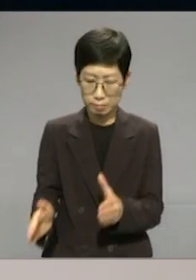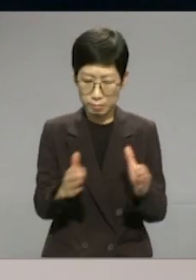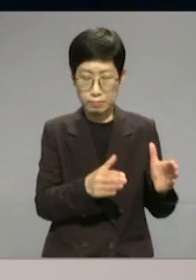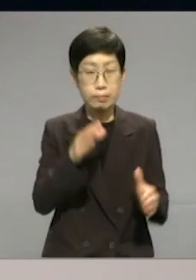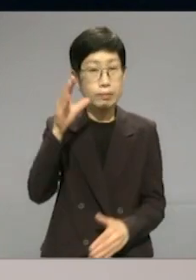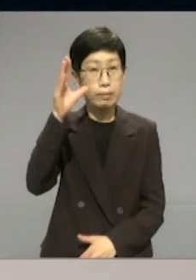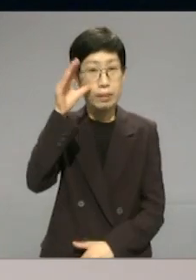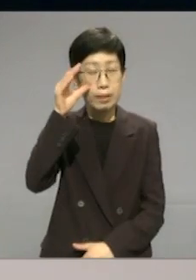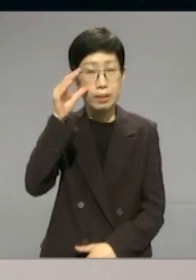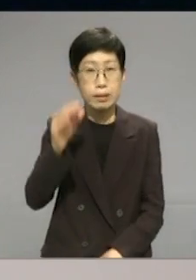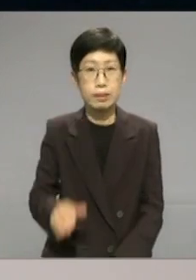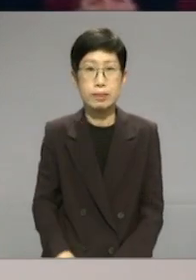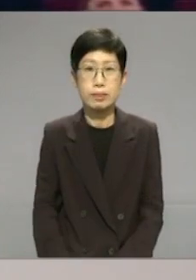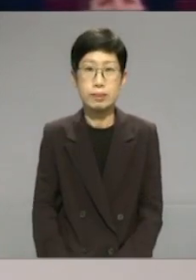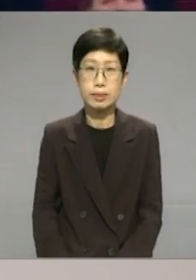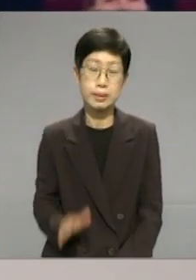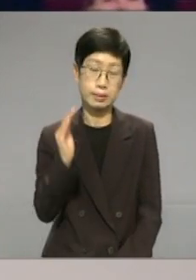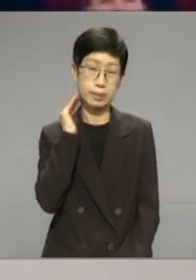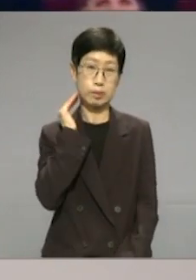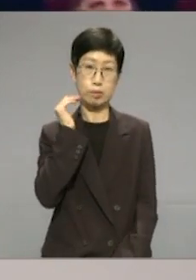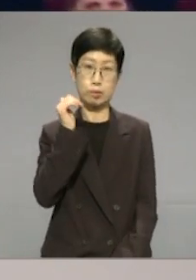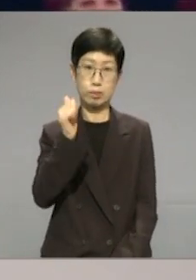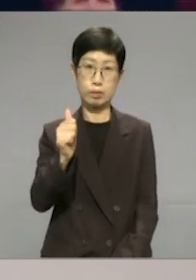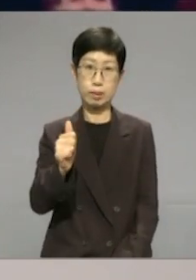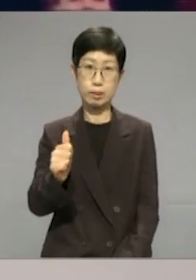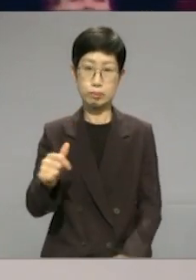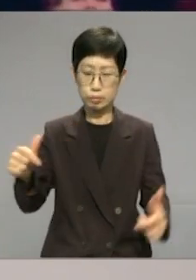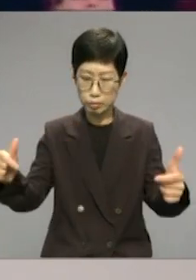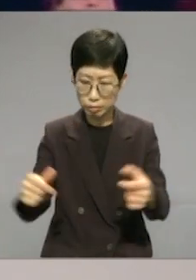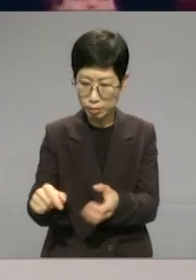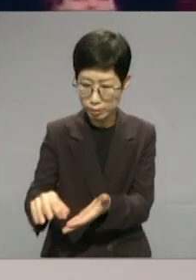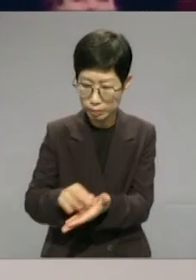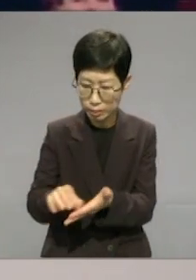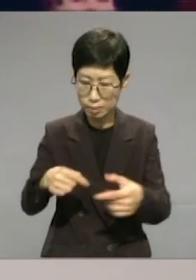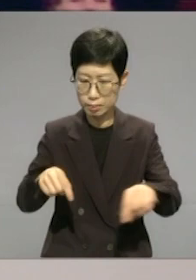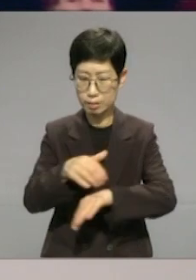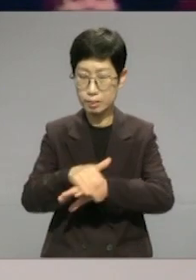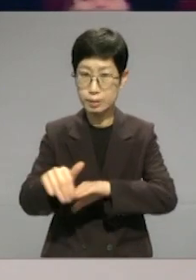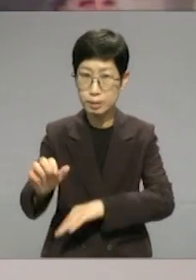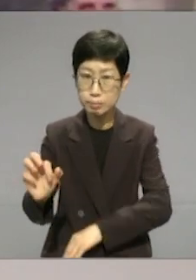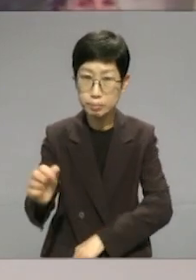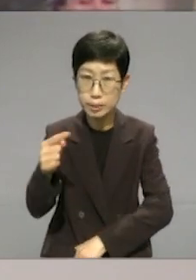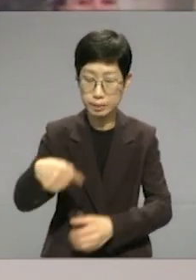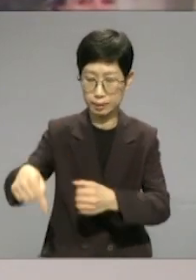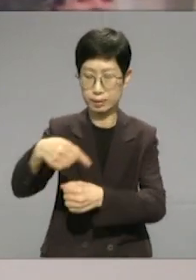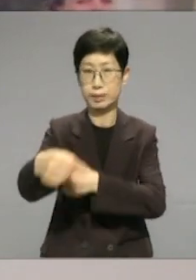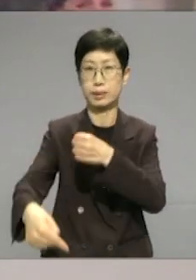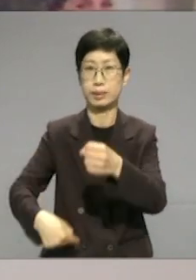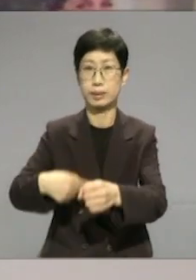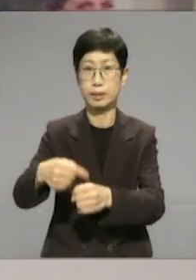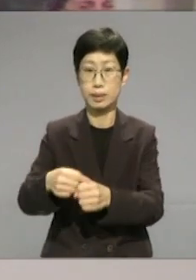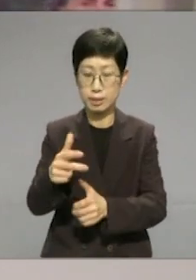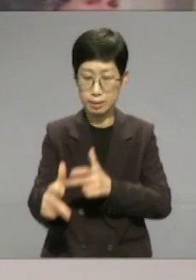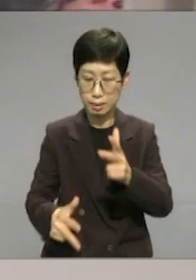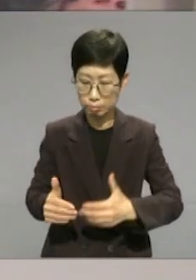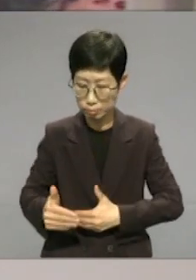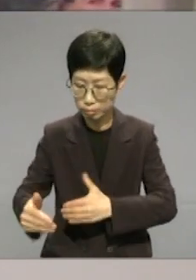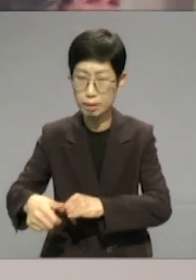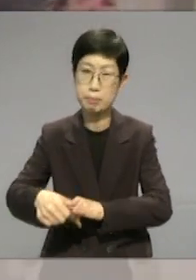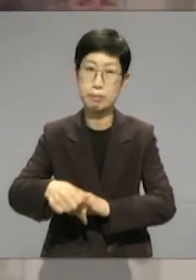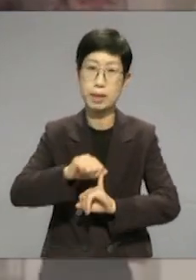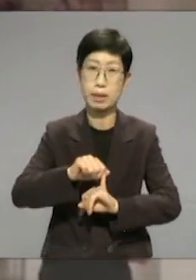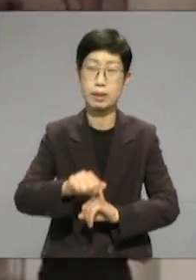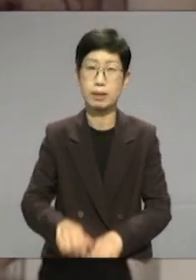아르헨티나입니다. 아르헨티나 밀레이 대통령의 긴축 재정 정책으로 원자력 발전 사업에도 큰 차질을 빚게